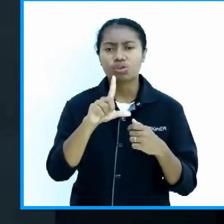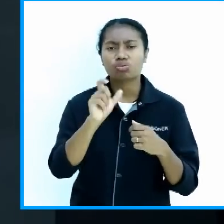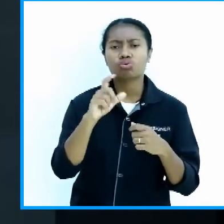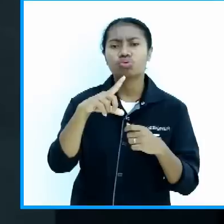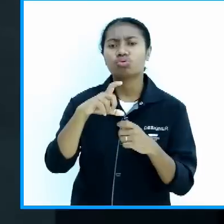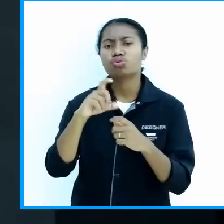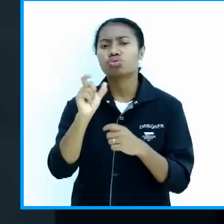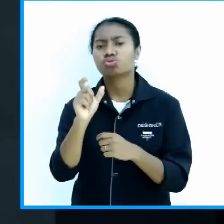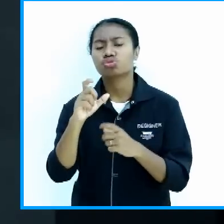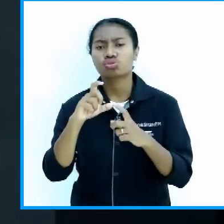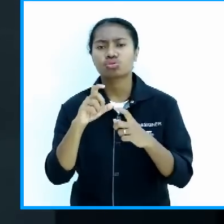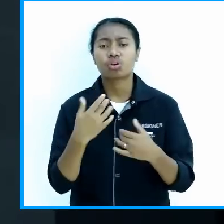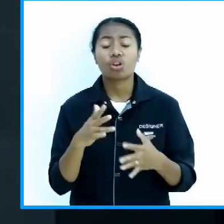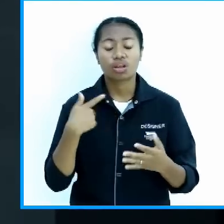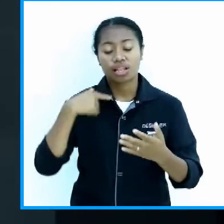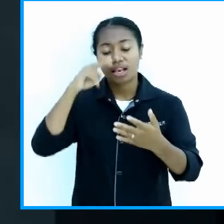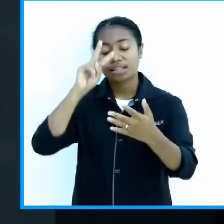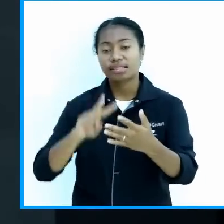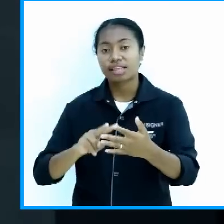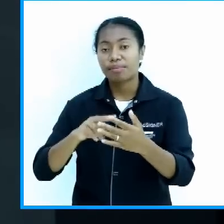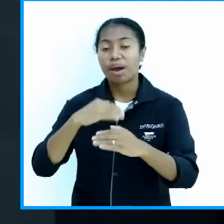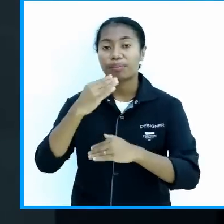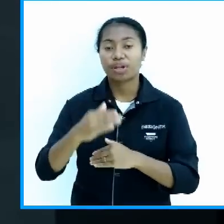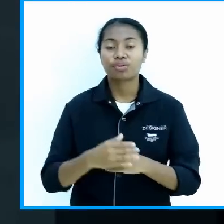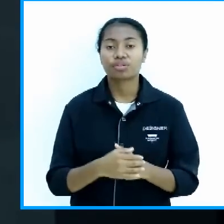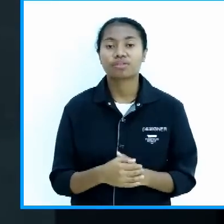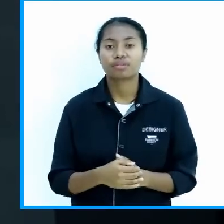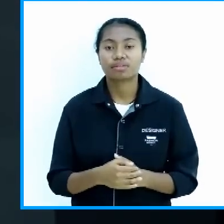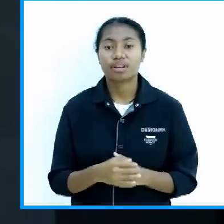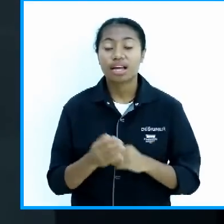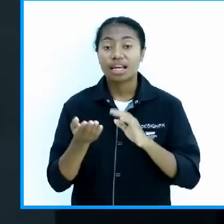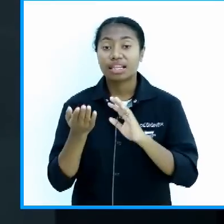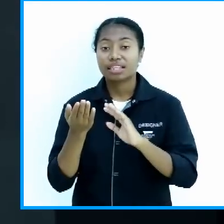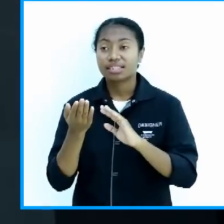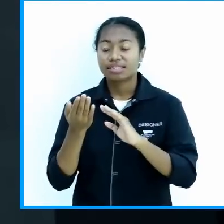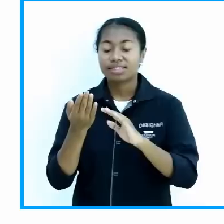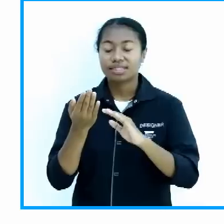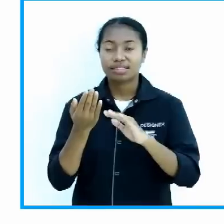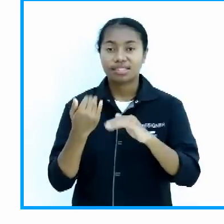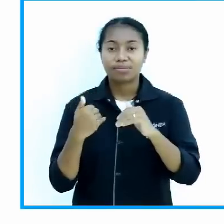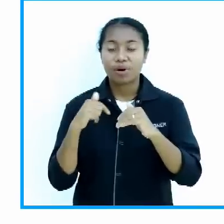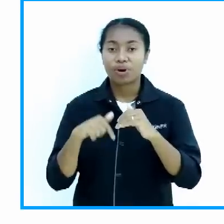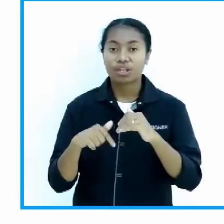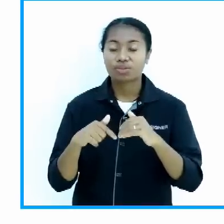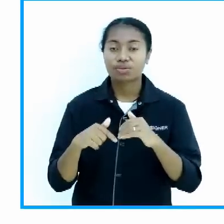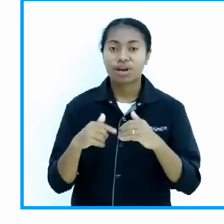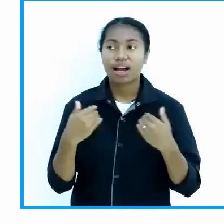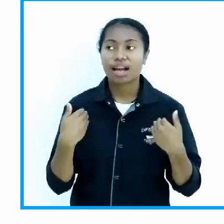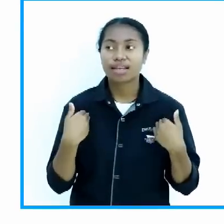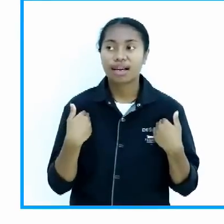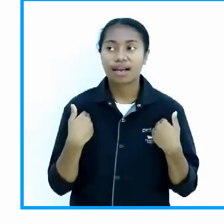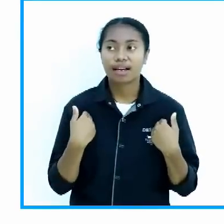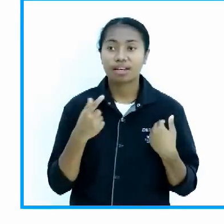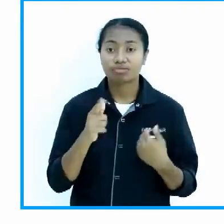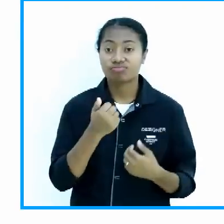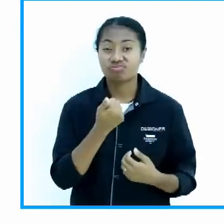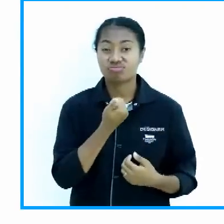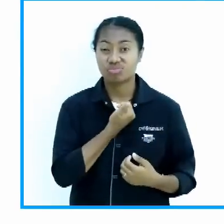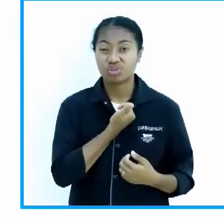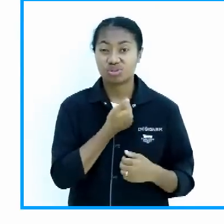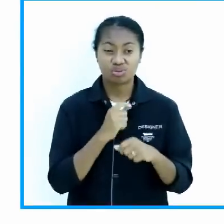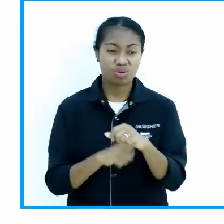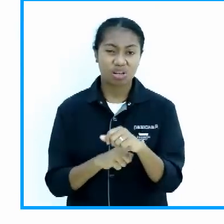Kalau kita lihat di skema berikut, skema yang tadi saya tunjukkan itu, di bawah itu kan ada timelinenya ya. Kalau rata-rata butuh waktu total sekitar